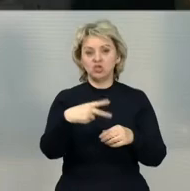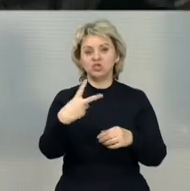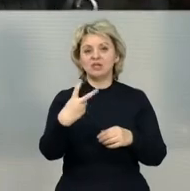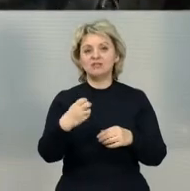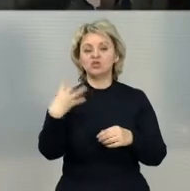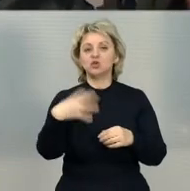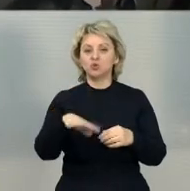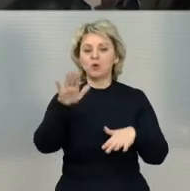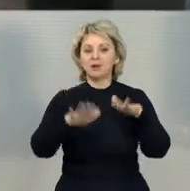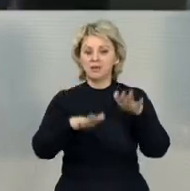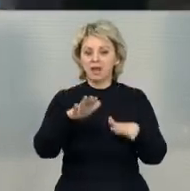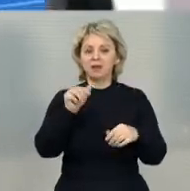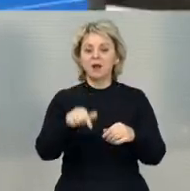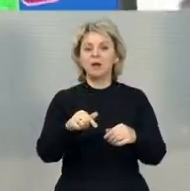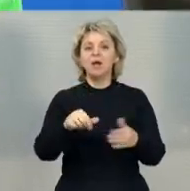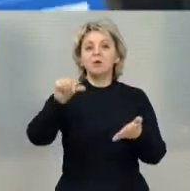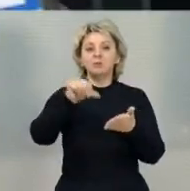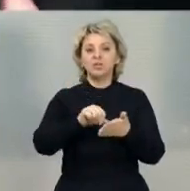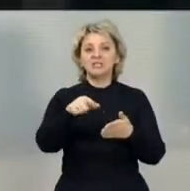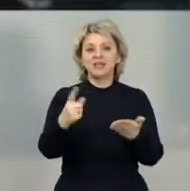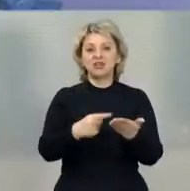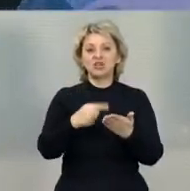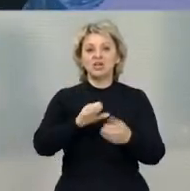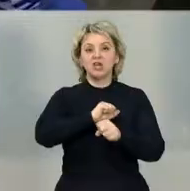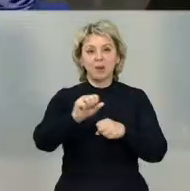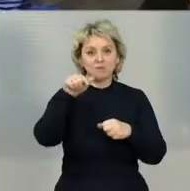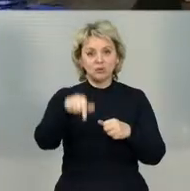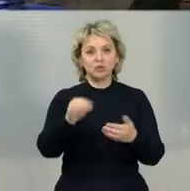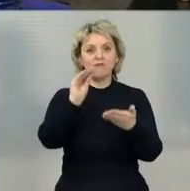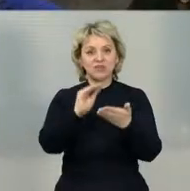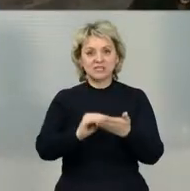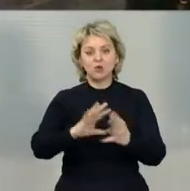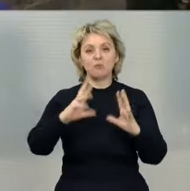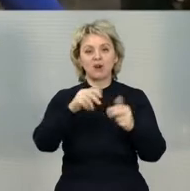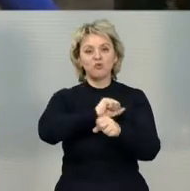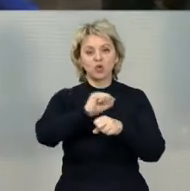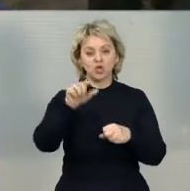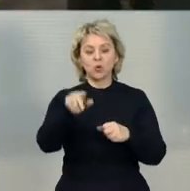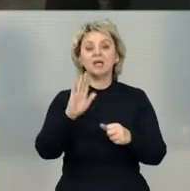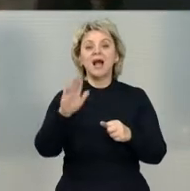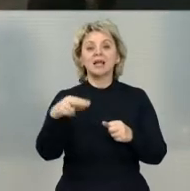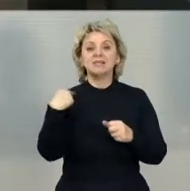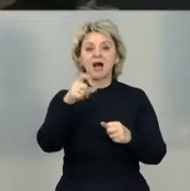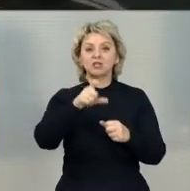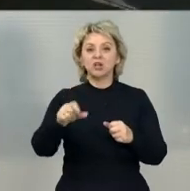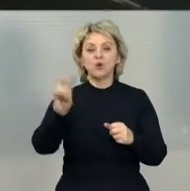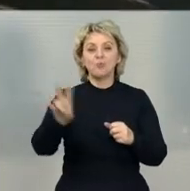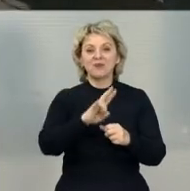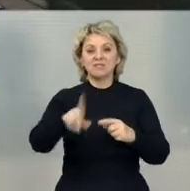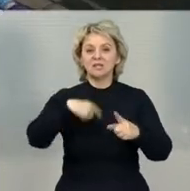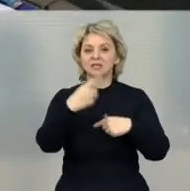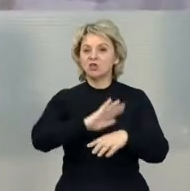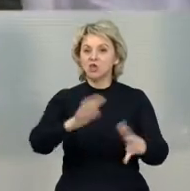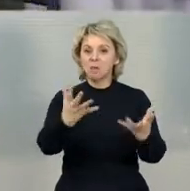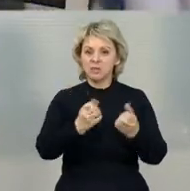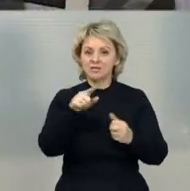1240 килограммов. Представитель книги рекордов Гиннесса фиксирует мировой рекорд. Хотя англичане православных традиций не